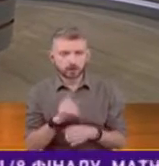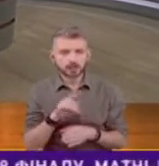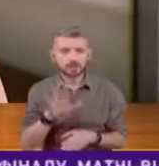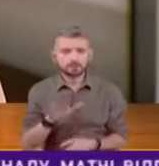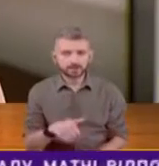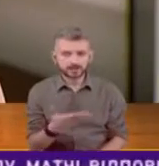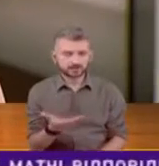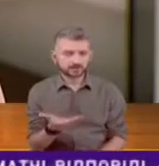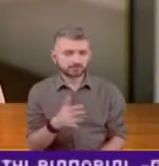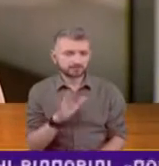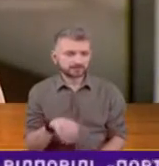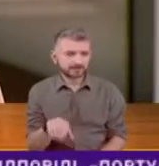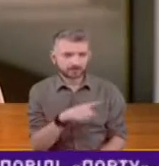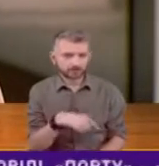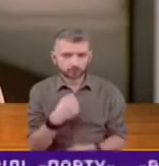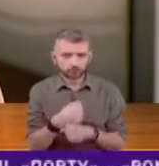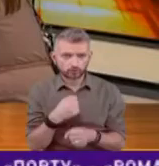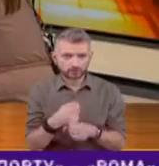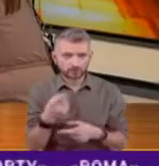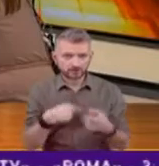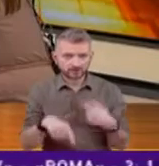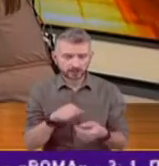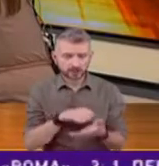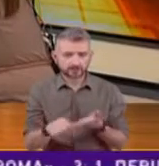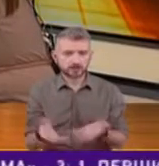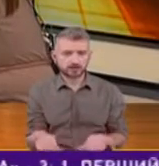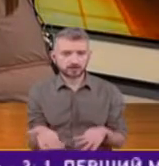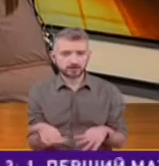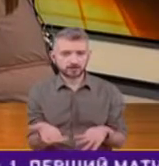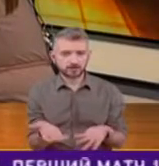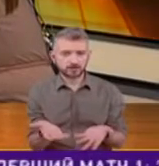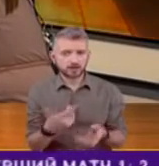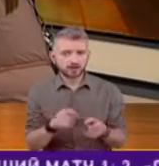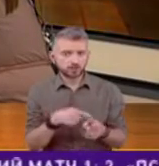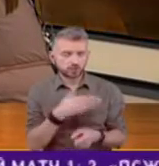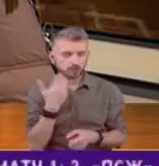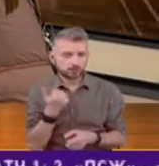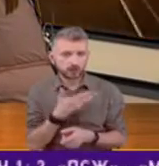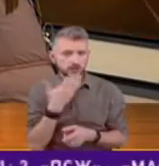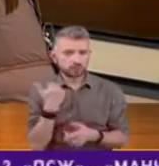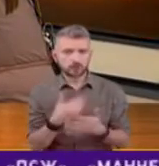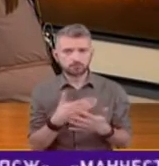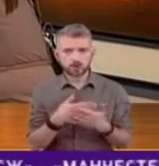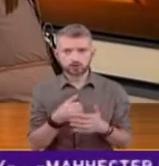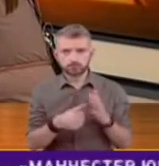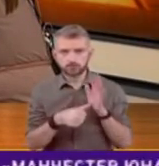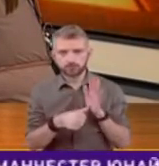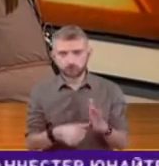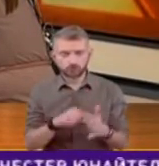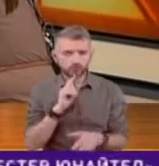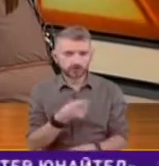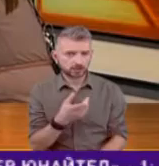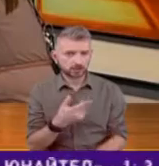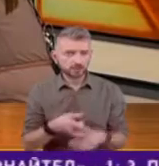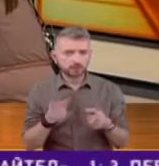після, постфактум, ну візьміть і зробіть же ж назад асфальтне покриття. Цього немає. І нема вже майже півроку чи рік. І це,